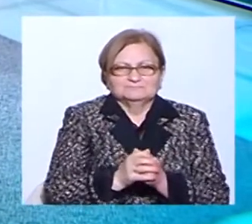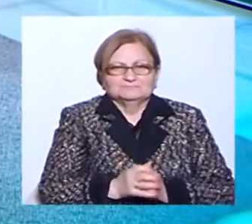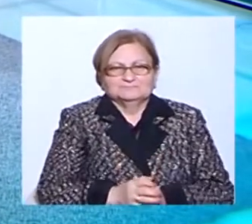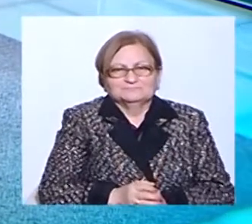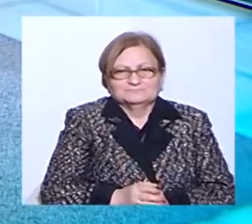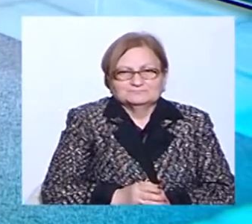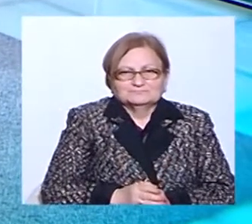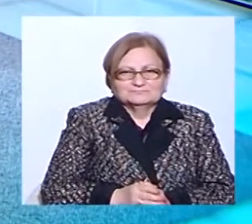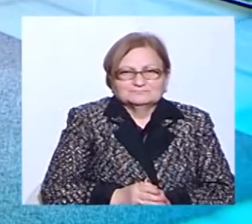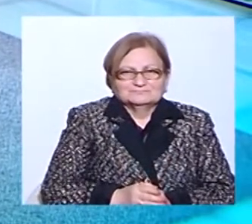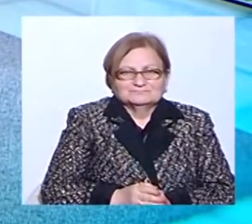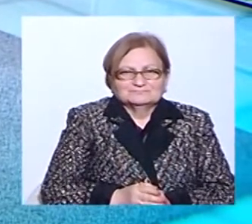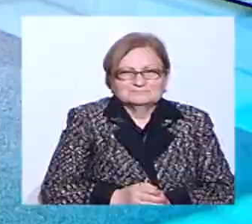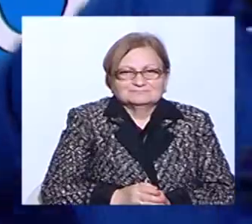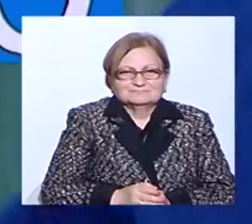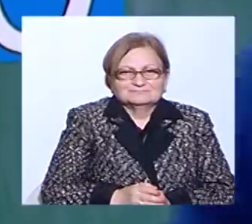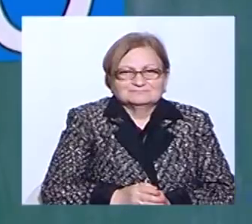ახა, ეს წამოვიღოთ.